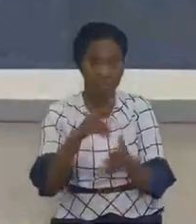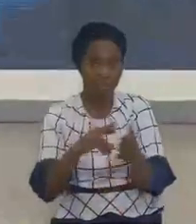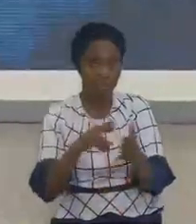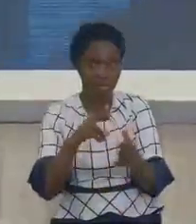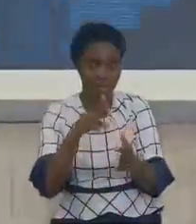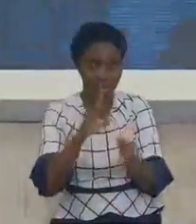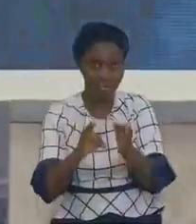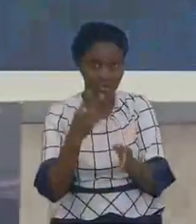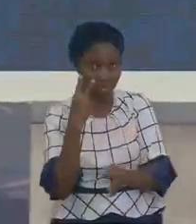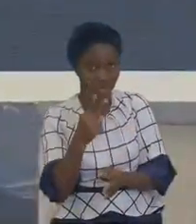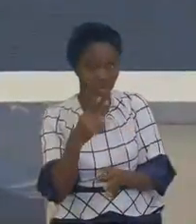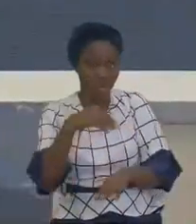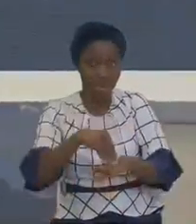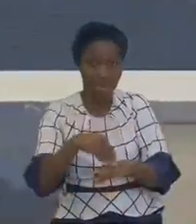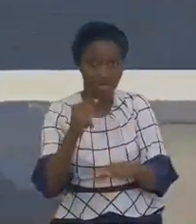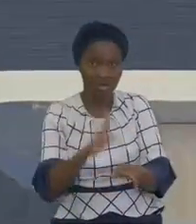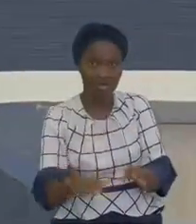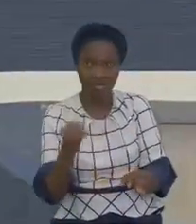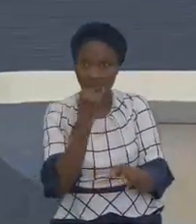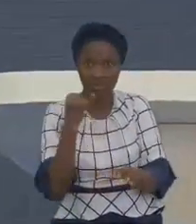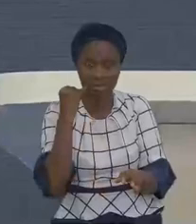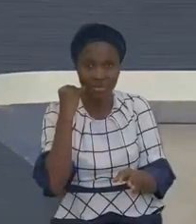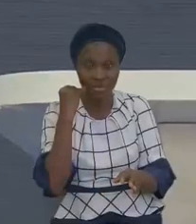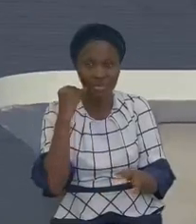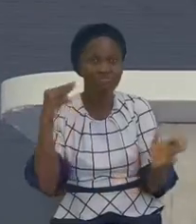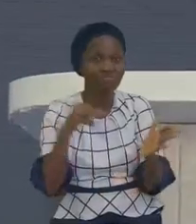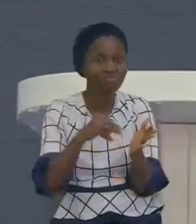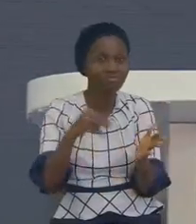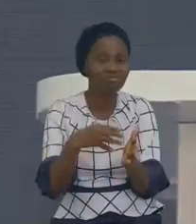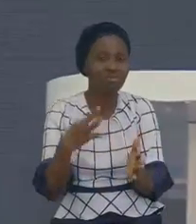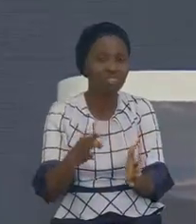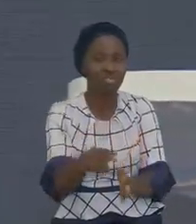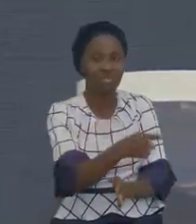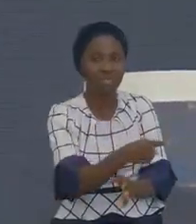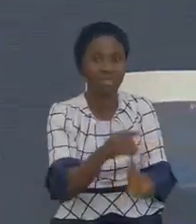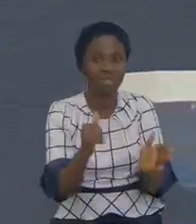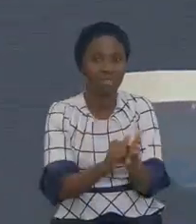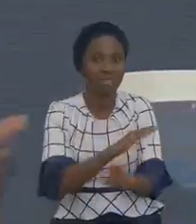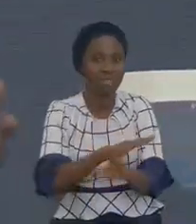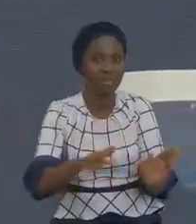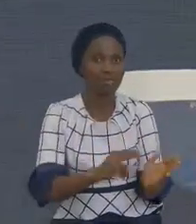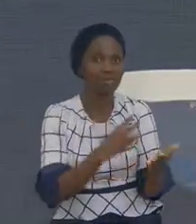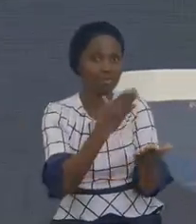des multitudes qu'ils étaient, ils ne sont pas montés plus haut sur la terre promise.